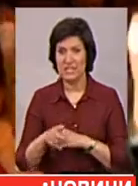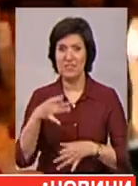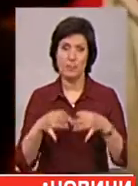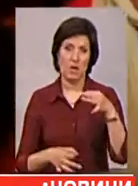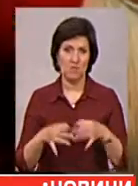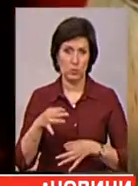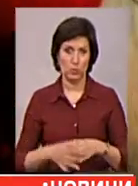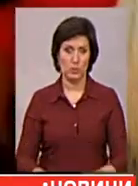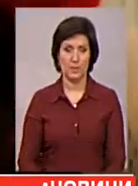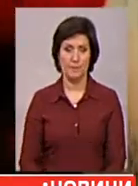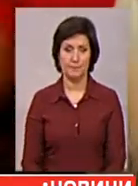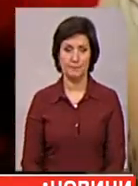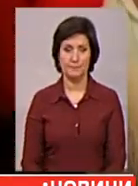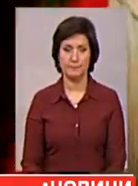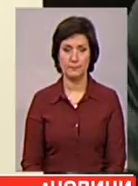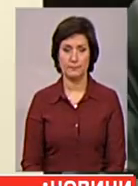вплинути на нього.